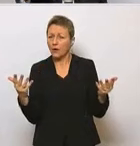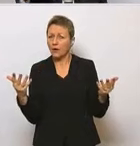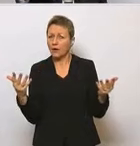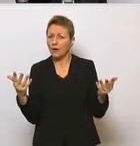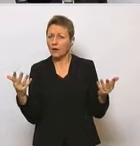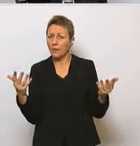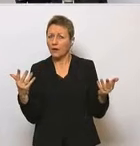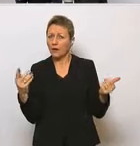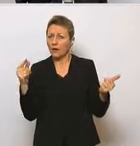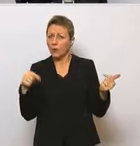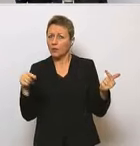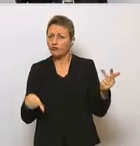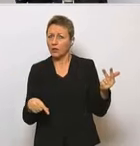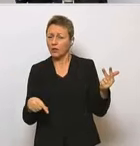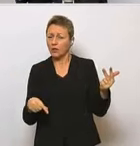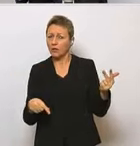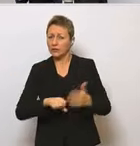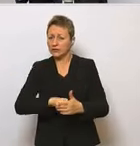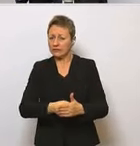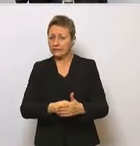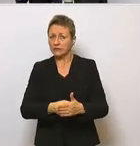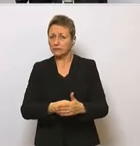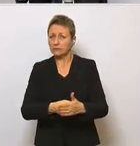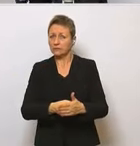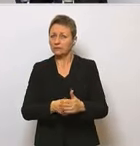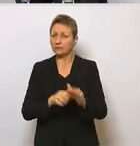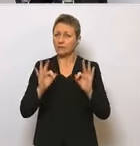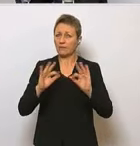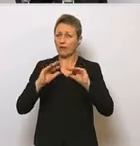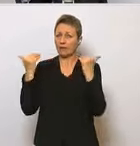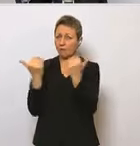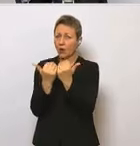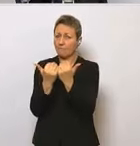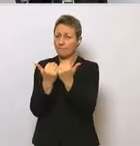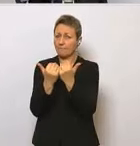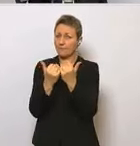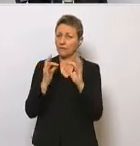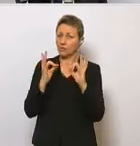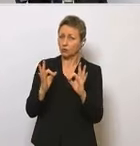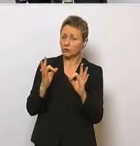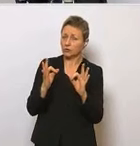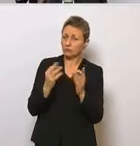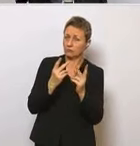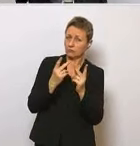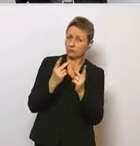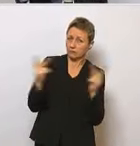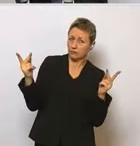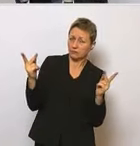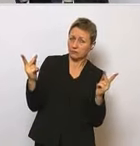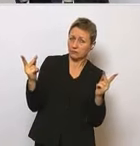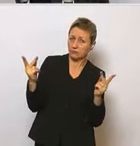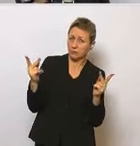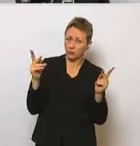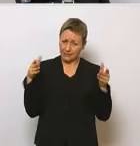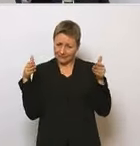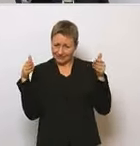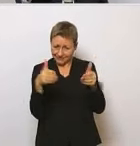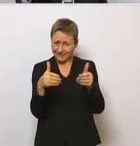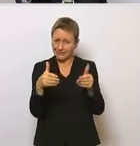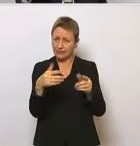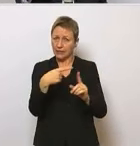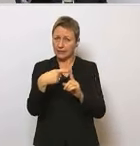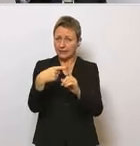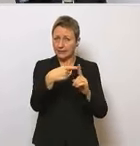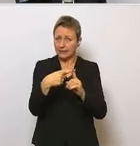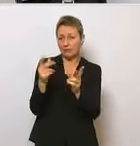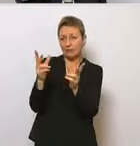qu'il y ait des obligations plus dures vis-à-vis des grandes plateformes et en plus une approche qui soit plus ciblée. Est-ce que vous